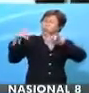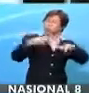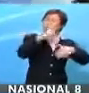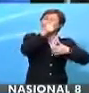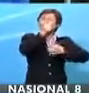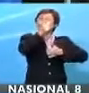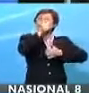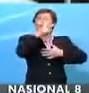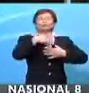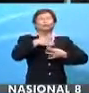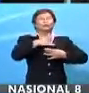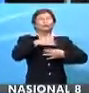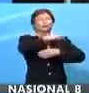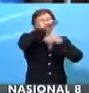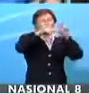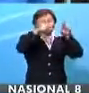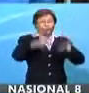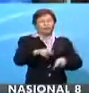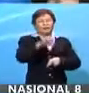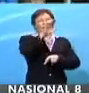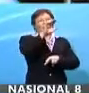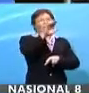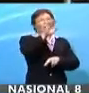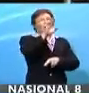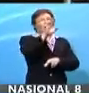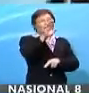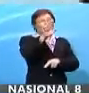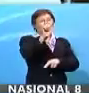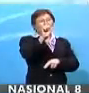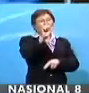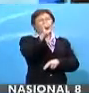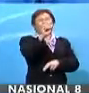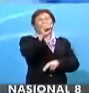oleh seluruh rakyat Azerbaijan, khususnya di Baku.